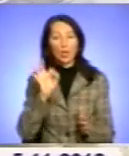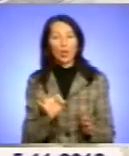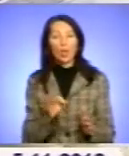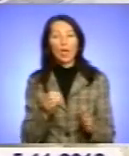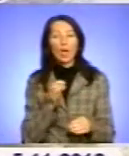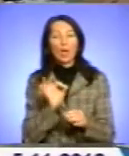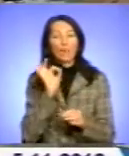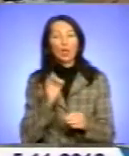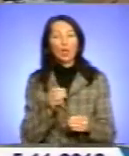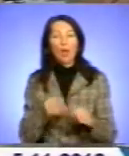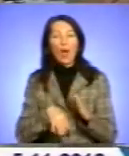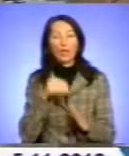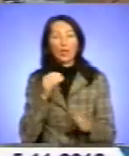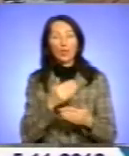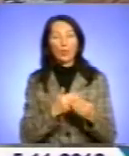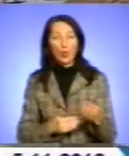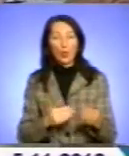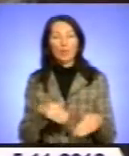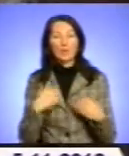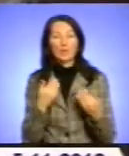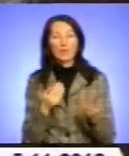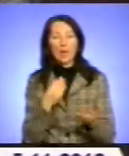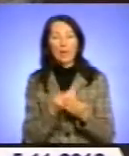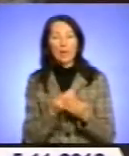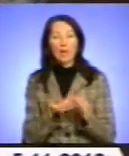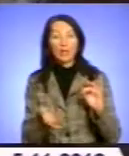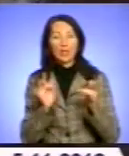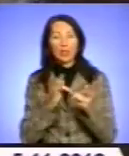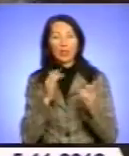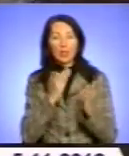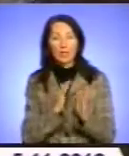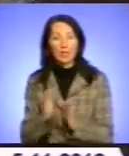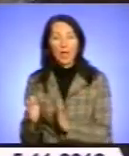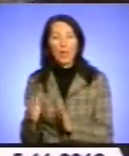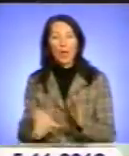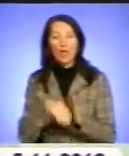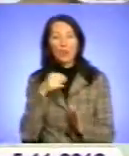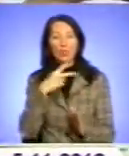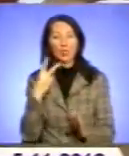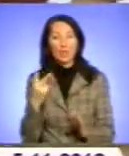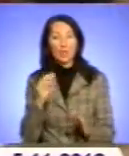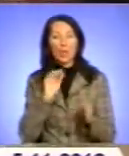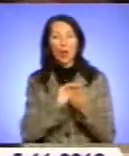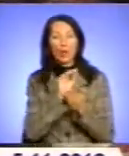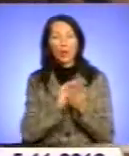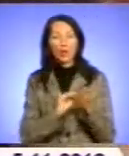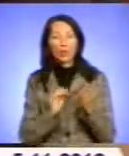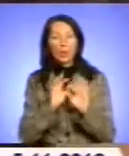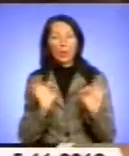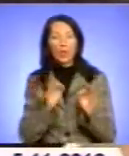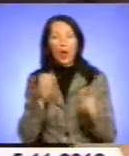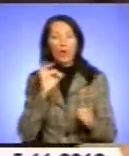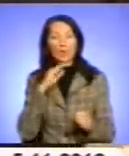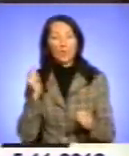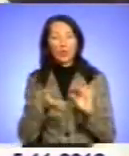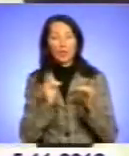99,95% виборчих протоколів. За даними електронної системи «Вибори 2012», оприлюдненими на офіційному сайті ЦВК, партія